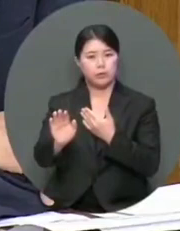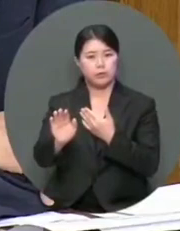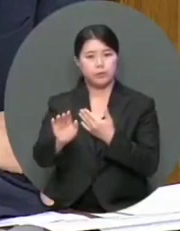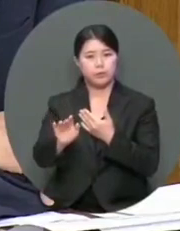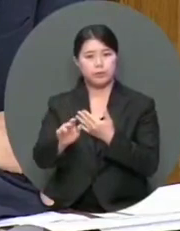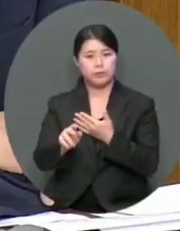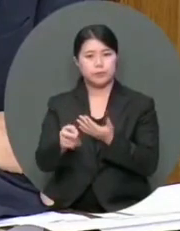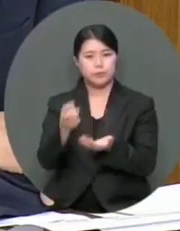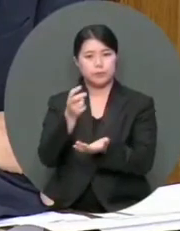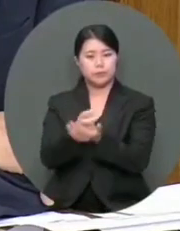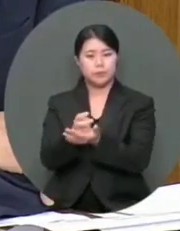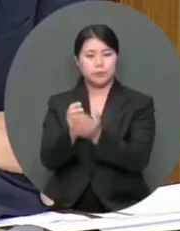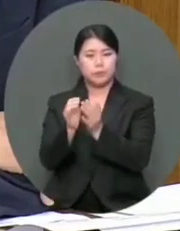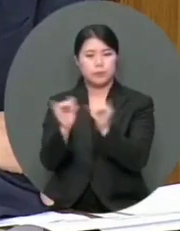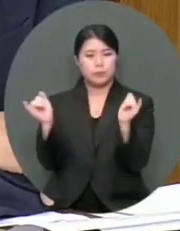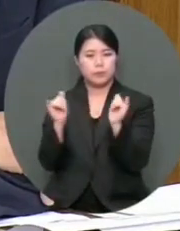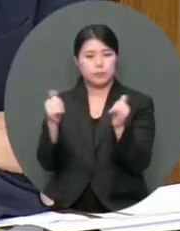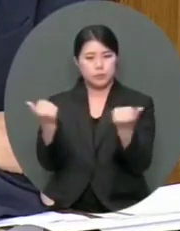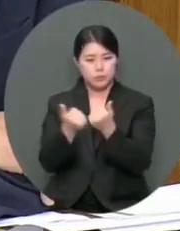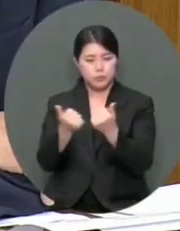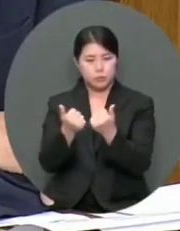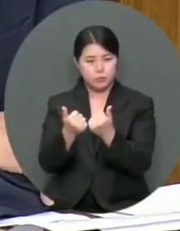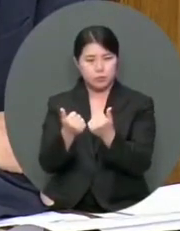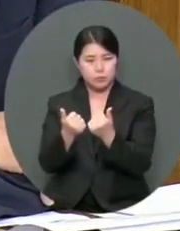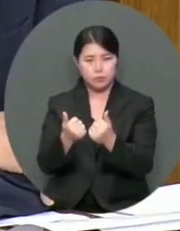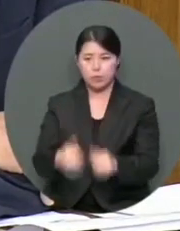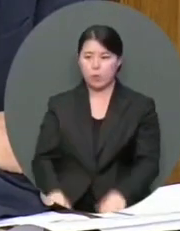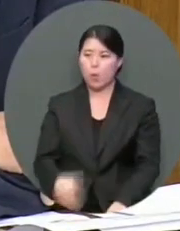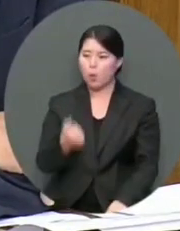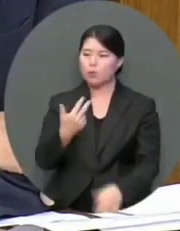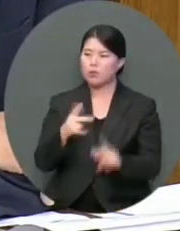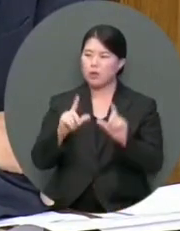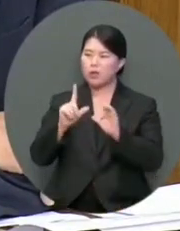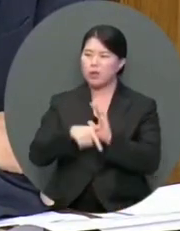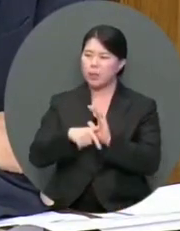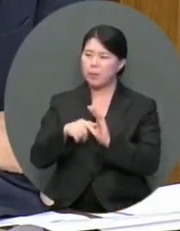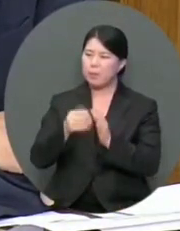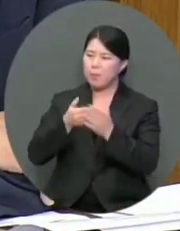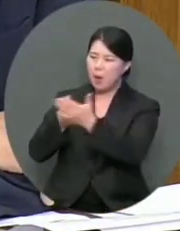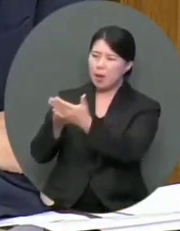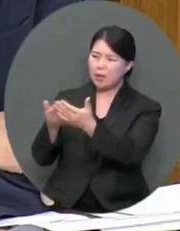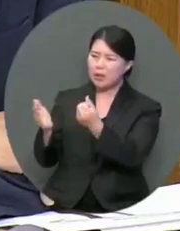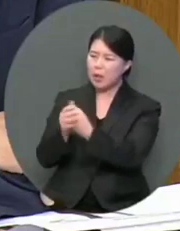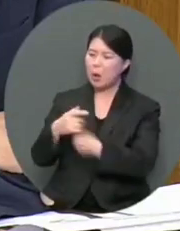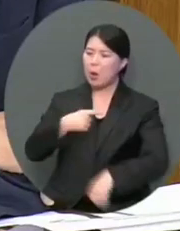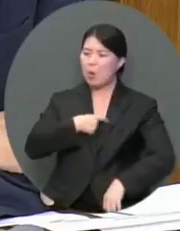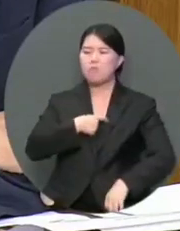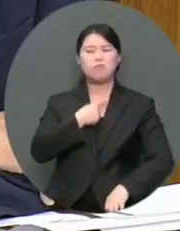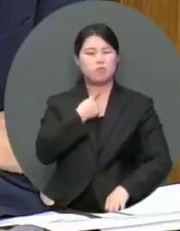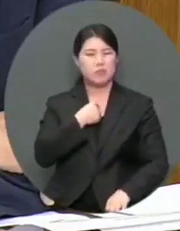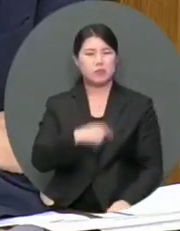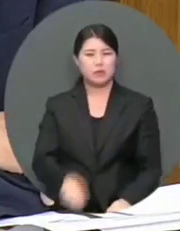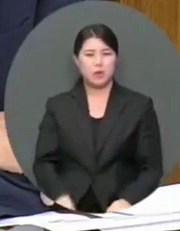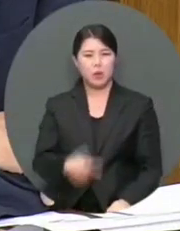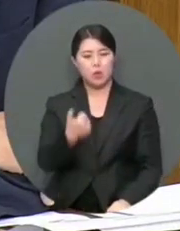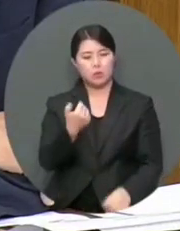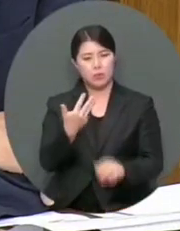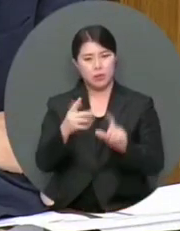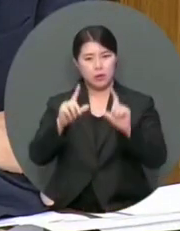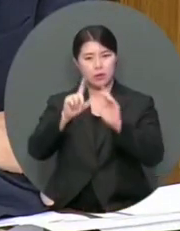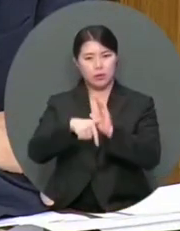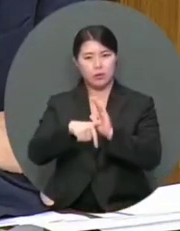법관회의가 뭐 김모 전 대법관 57년에 제청했는데 대통령이 거부권을 행사한 예도 있었고요.